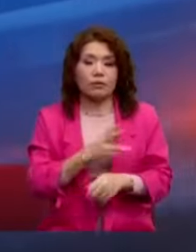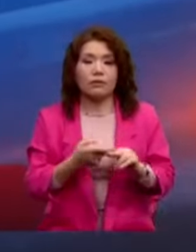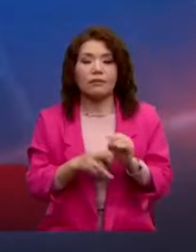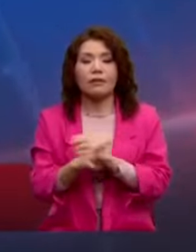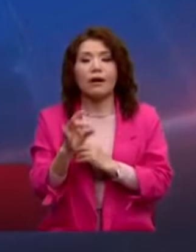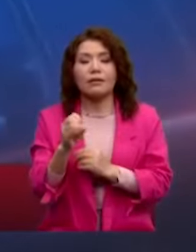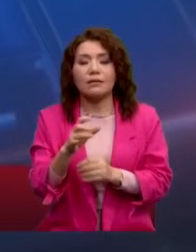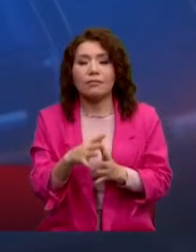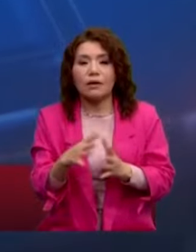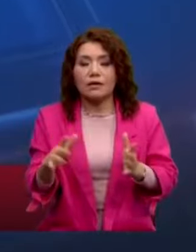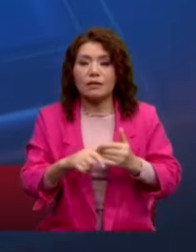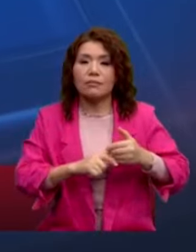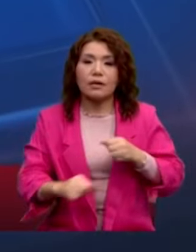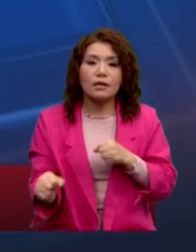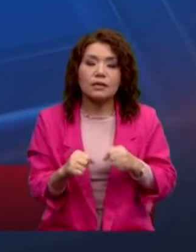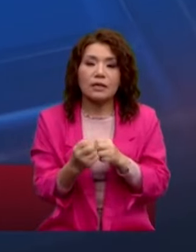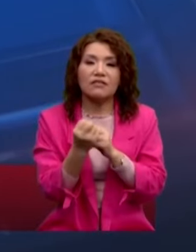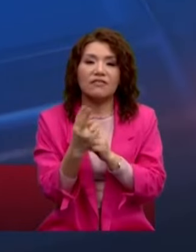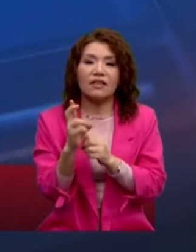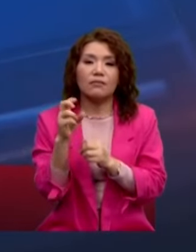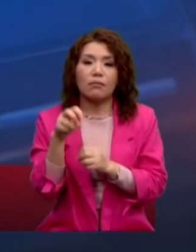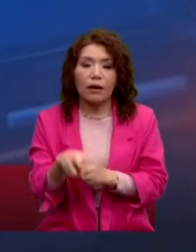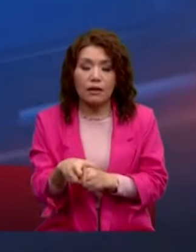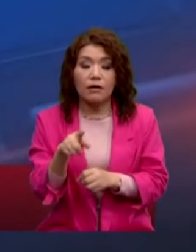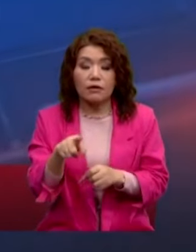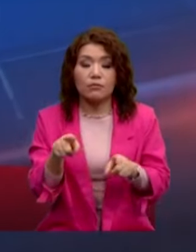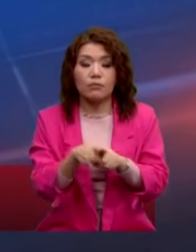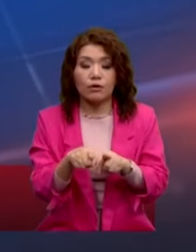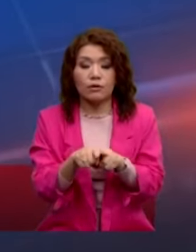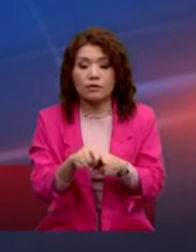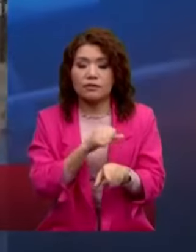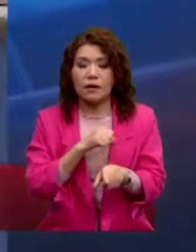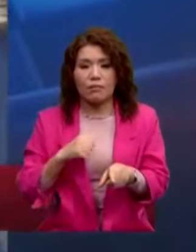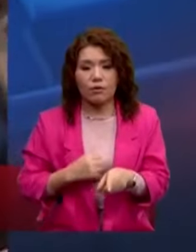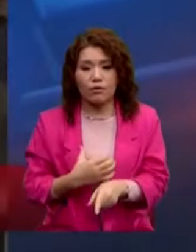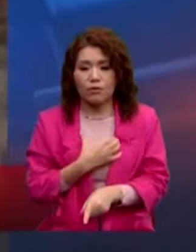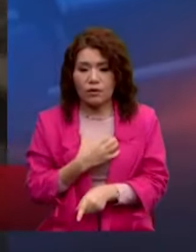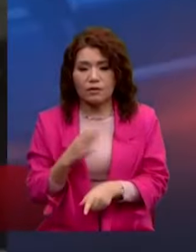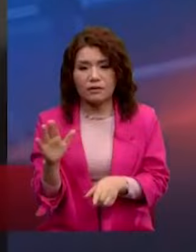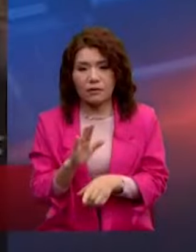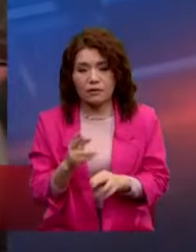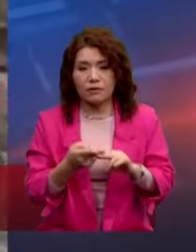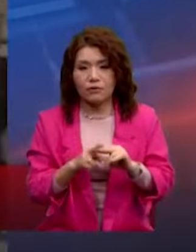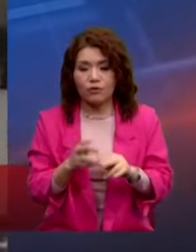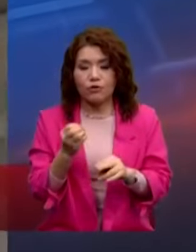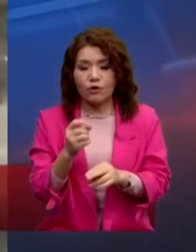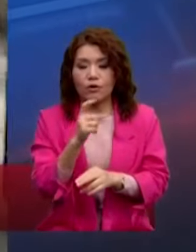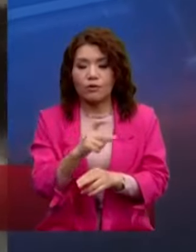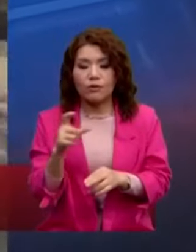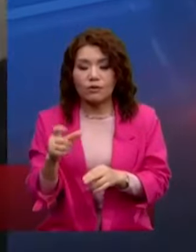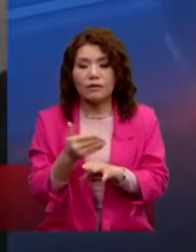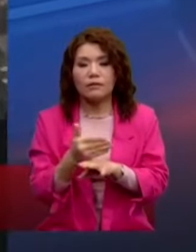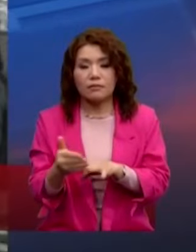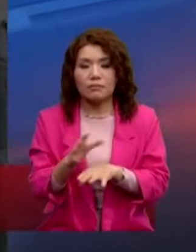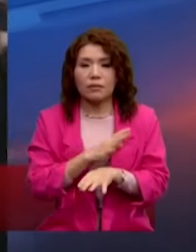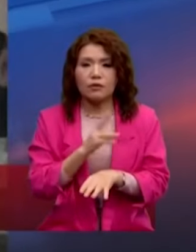максимум интенсивности землетрясения 12 баллов. Но это далеко не самый ужасный фейк, с которым столкнулись казахстанцы прошлой